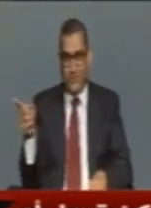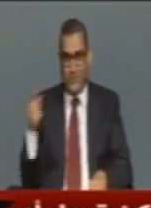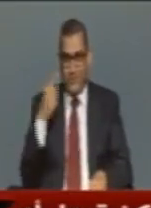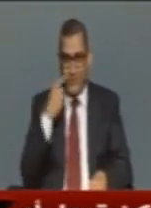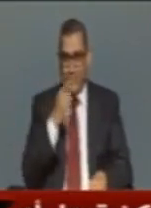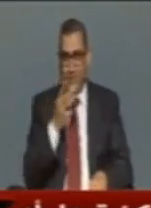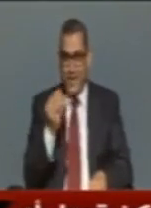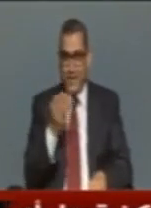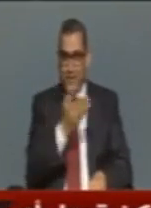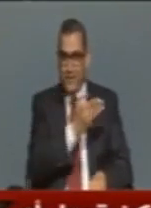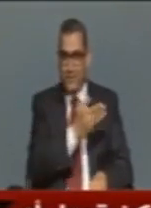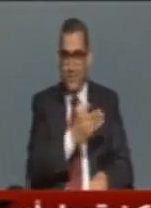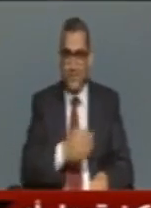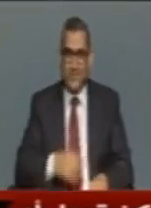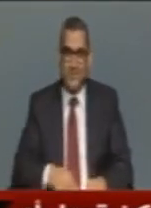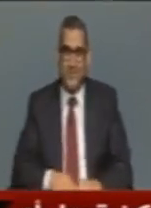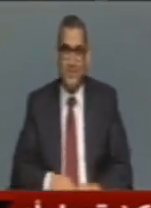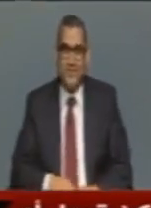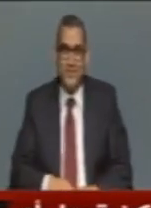أما فرصة.